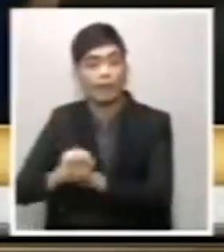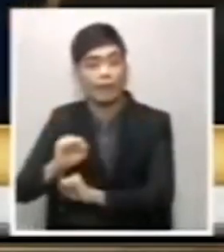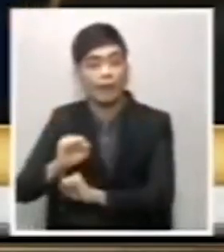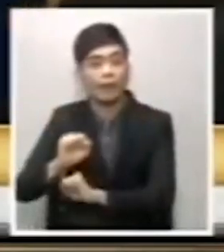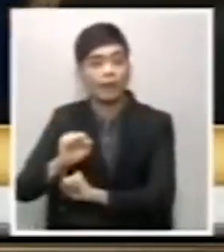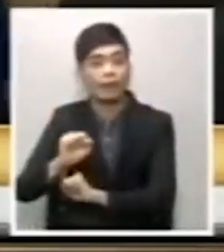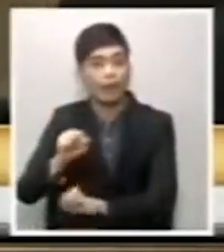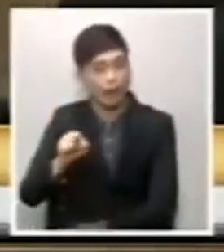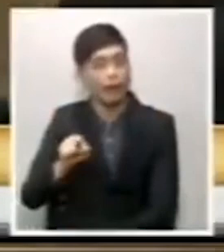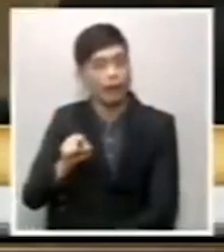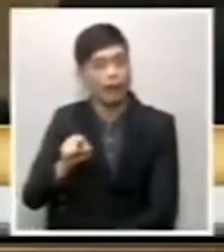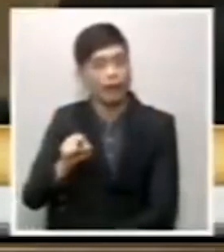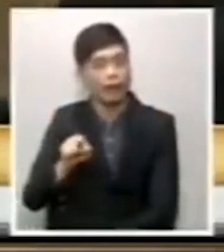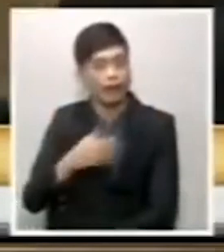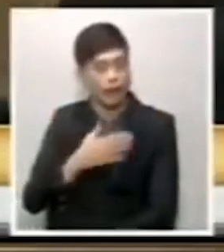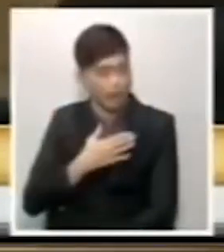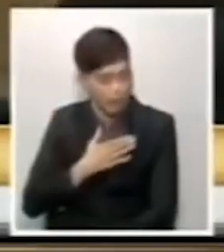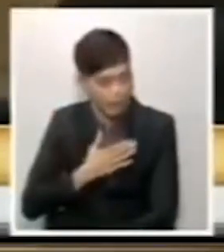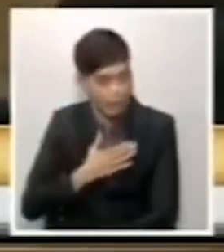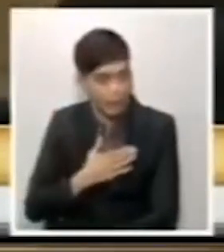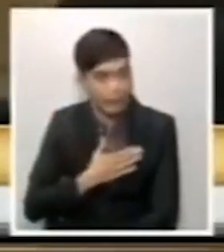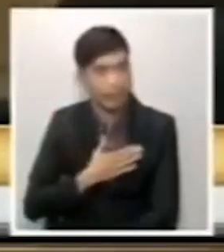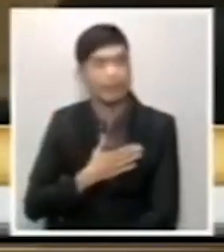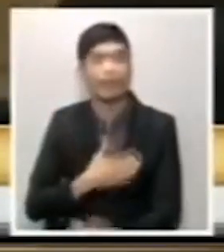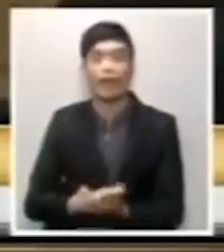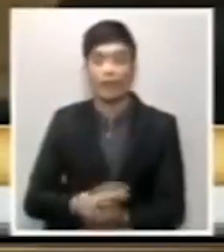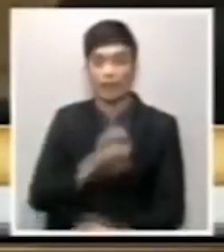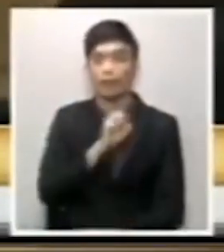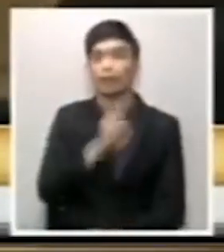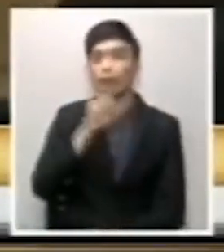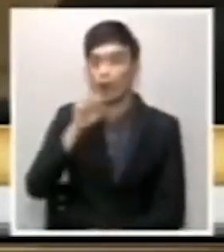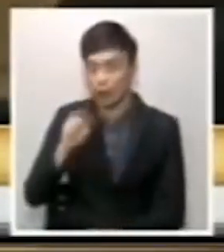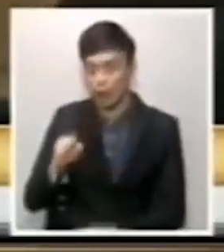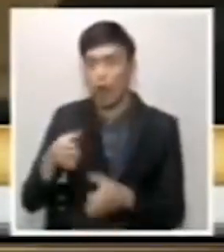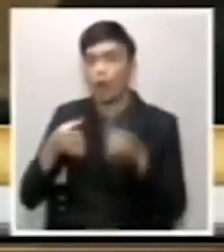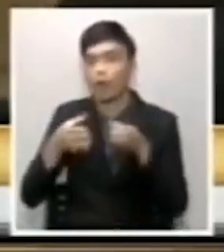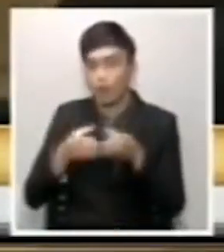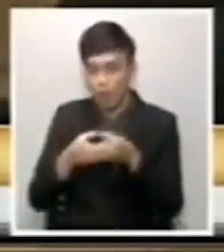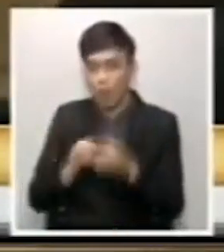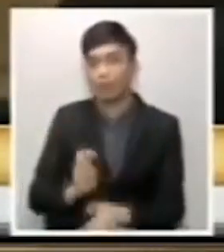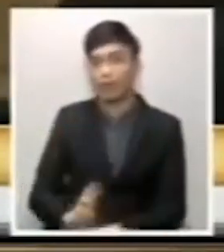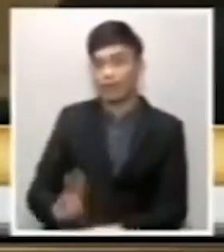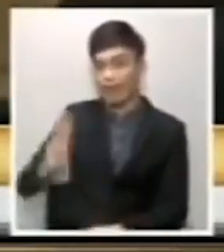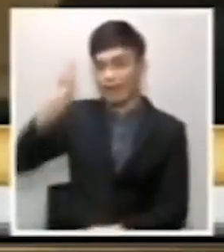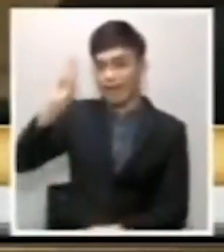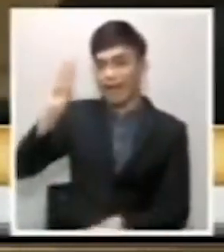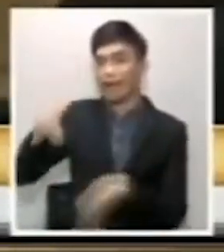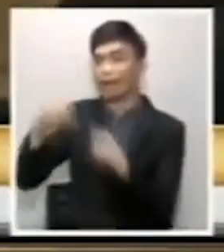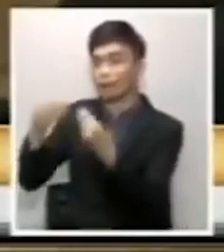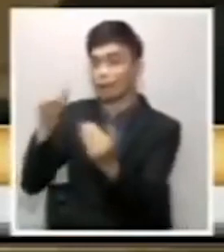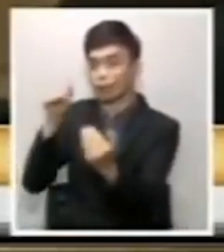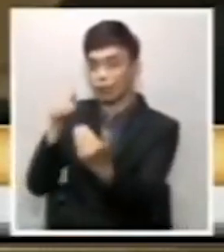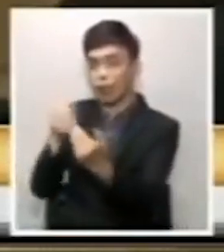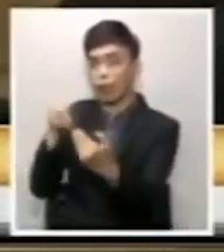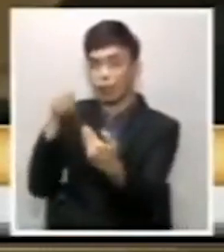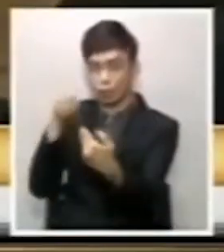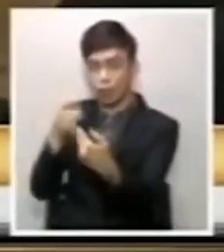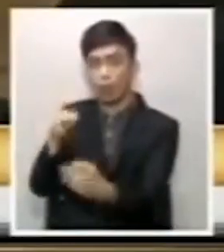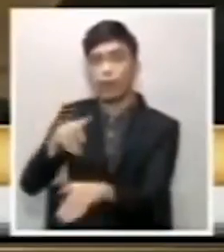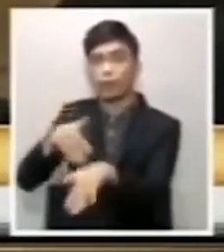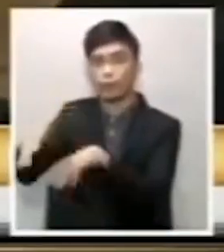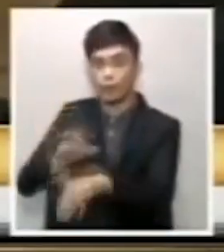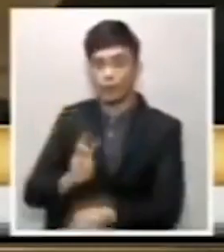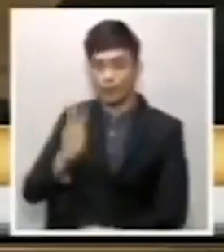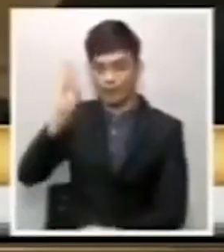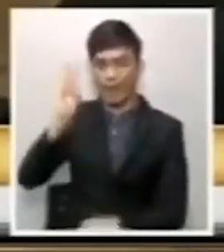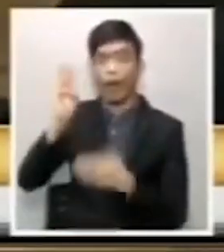านครับผมเป็นพรรคการเมืองผมสัญญาเอาไว้กับประชาชนว่าผมและพรรคอน